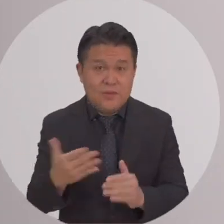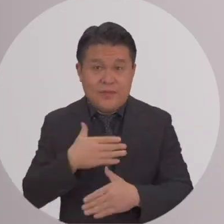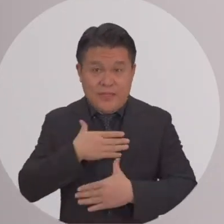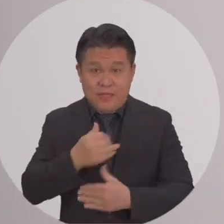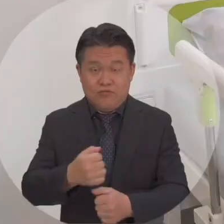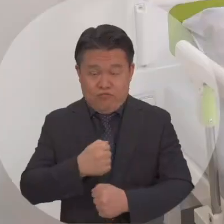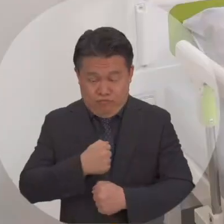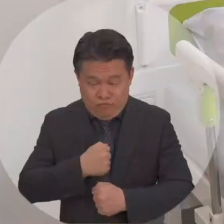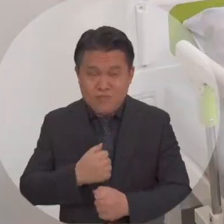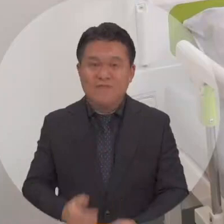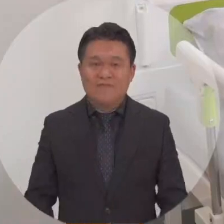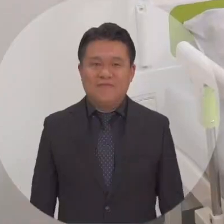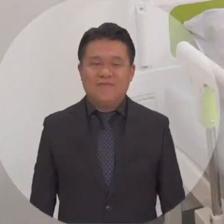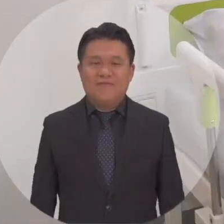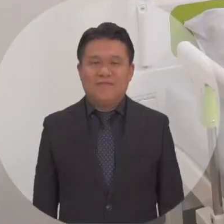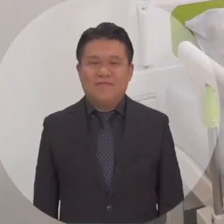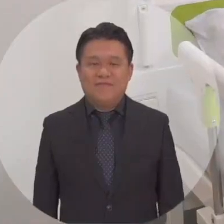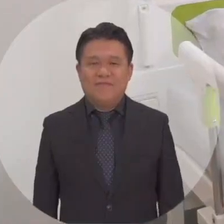바랍니다.